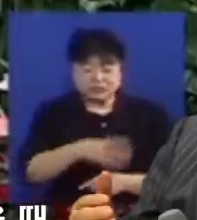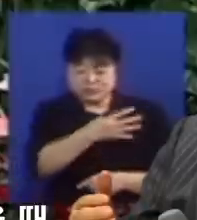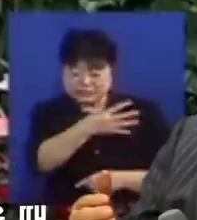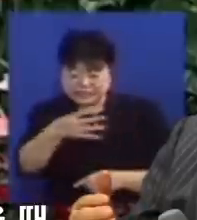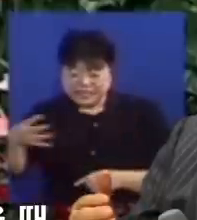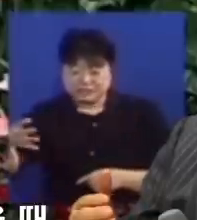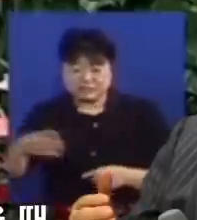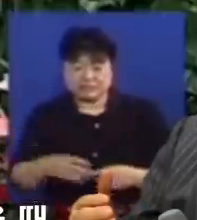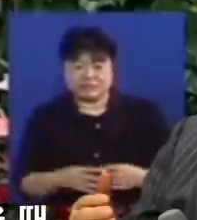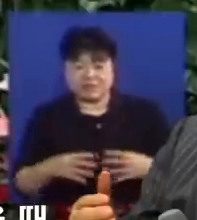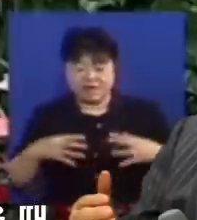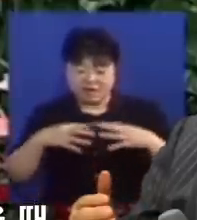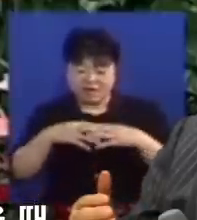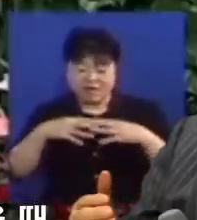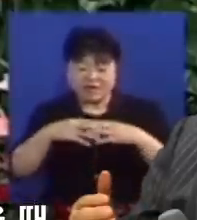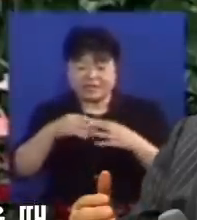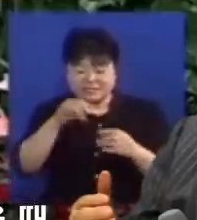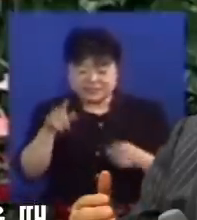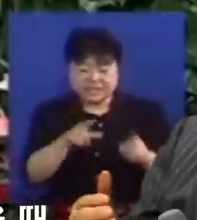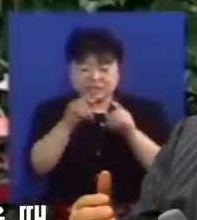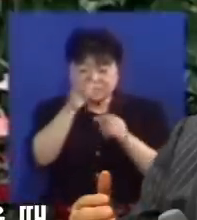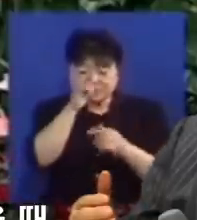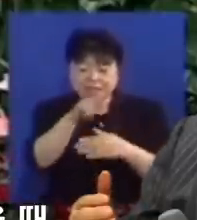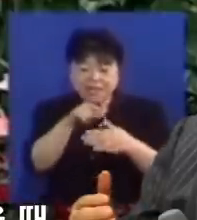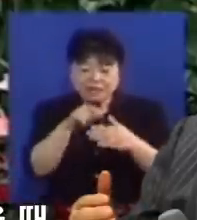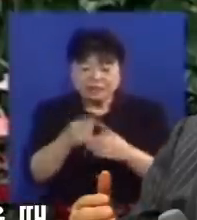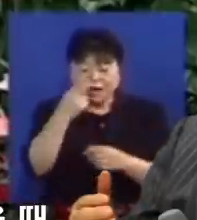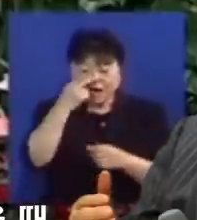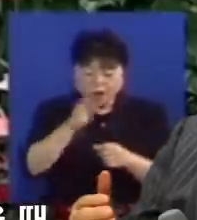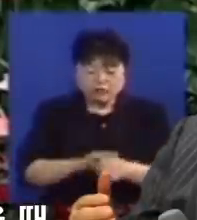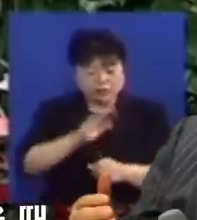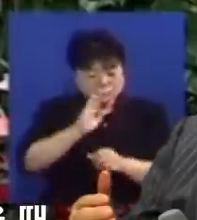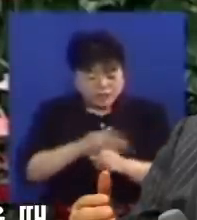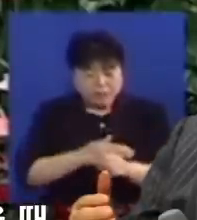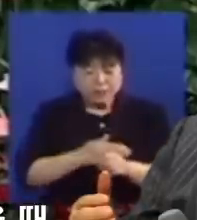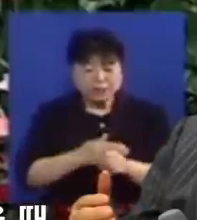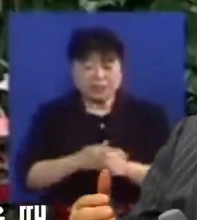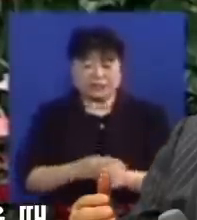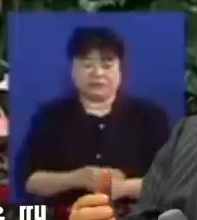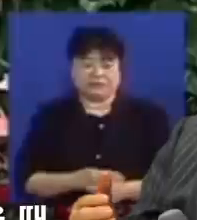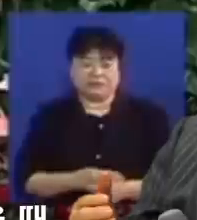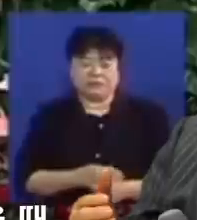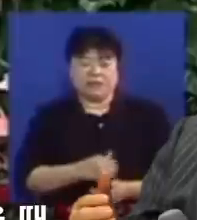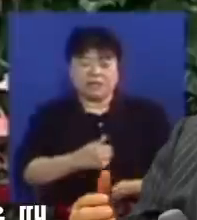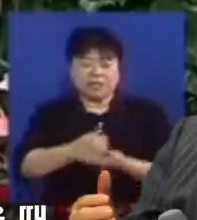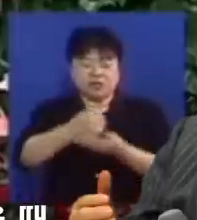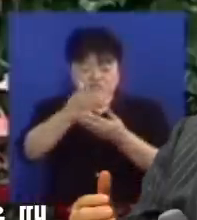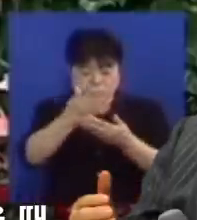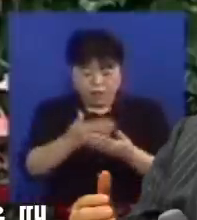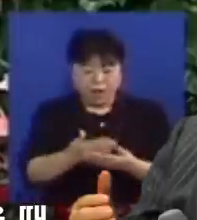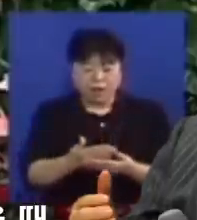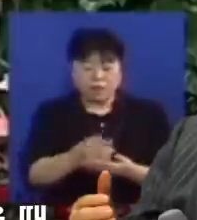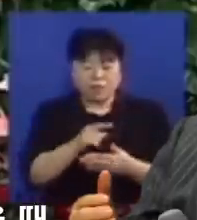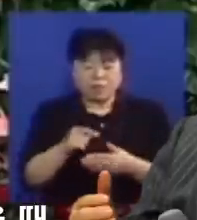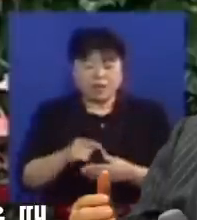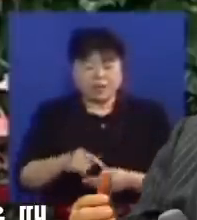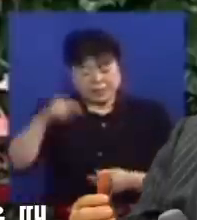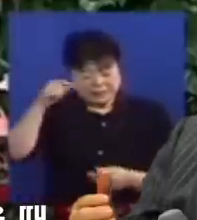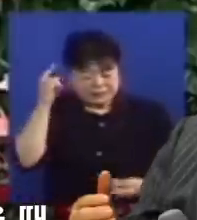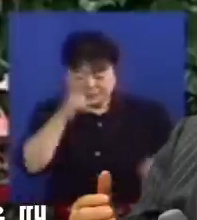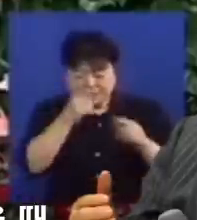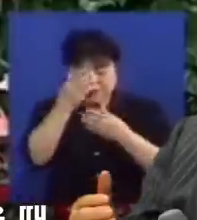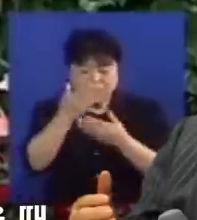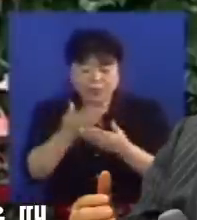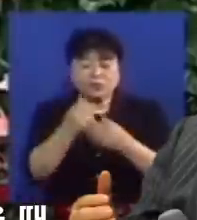연결해서 살아가고 있습니다. 그 중에 억울하고 잘못된 대우를 받고 마음에 깊은 상처를